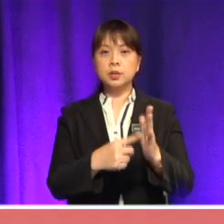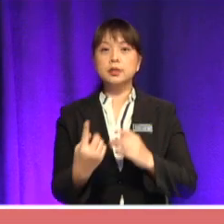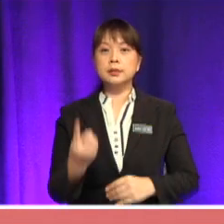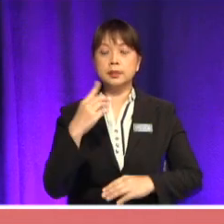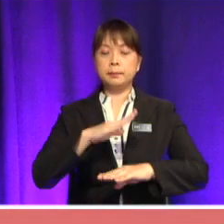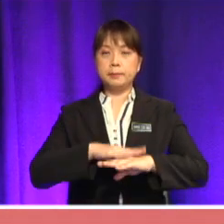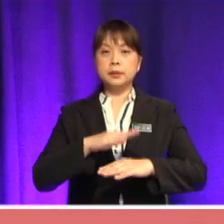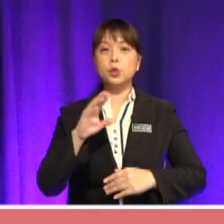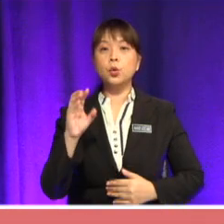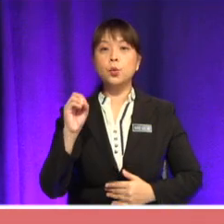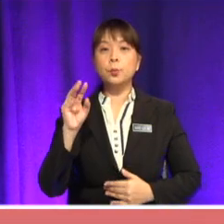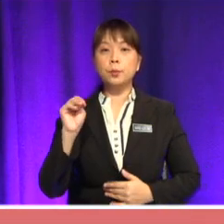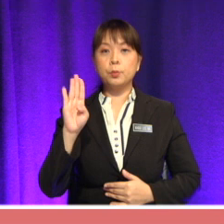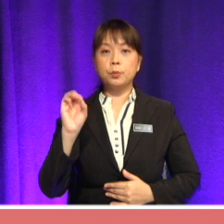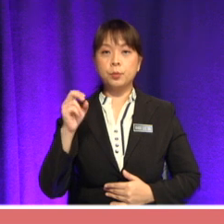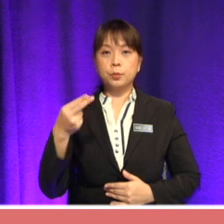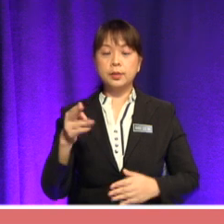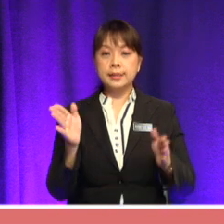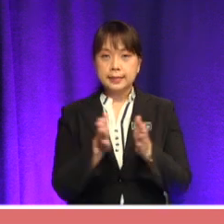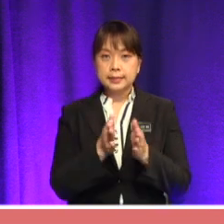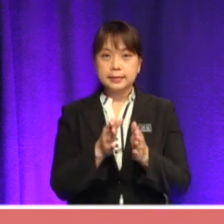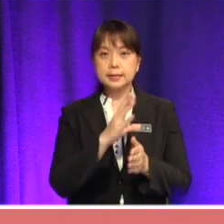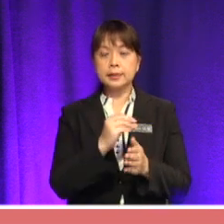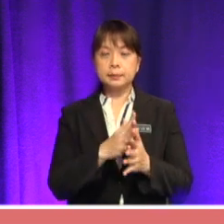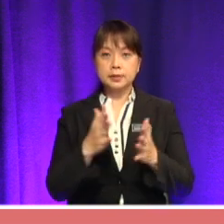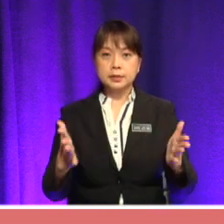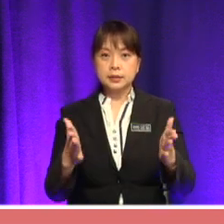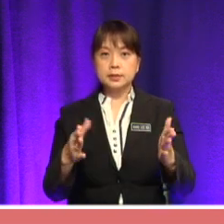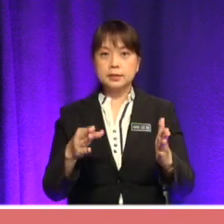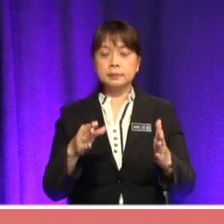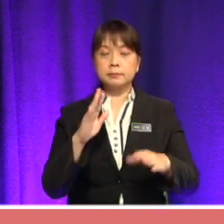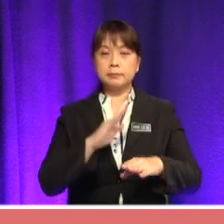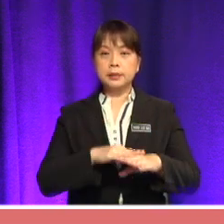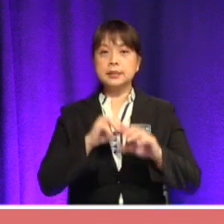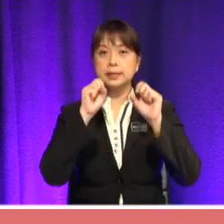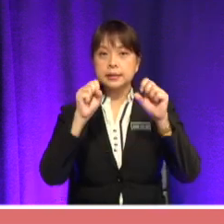besar pada satu sistem hidrolik P dan Q Oke